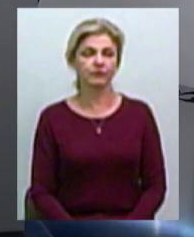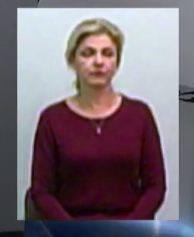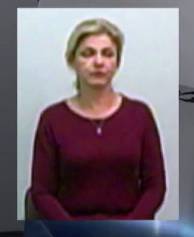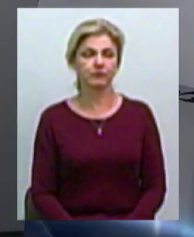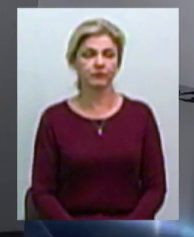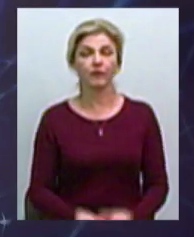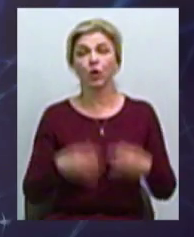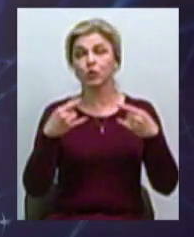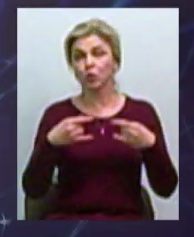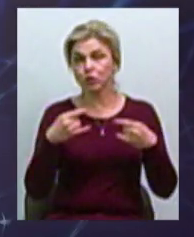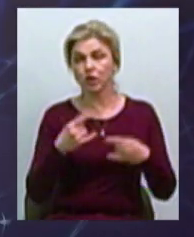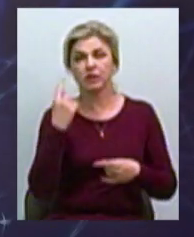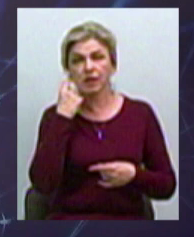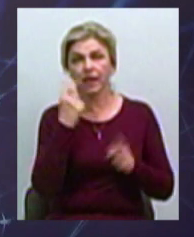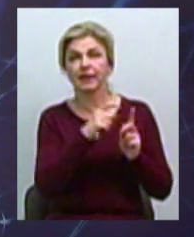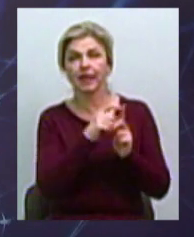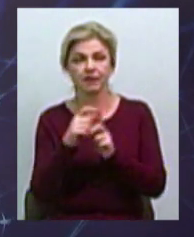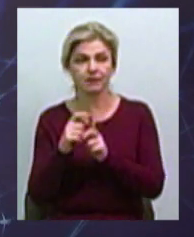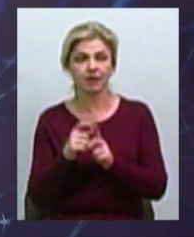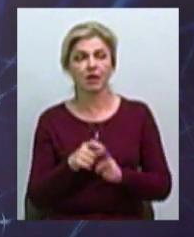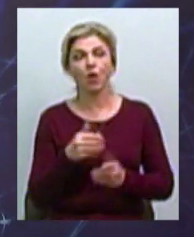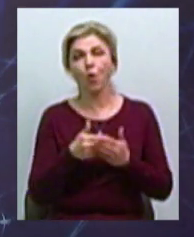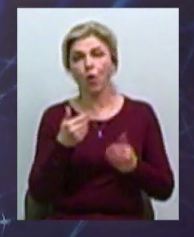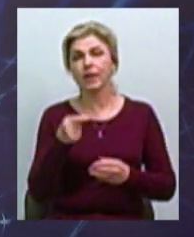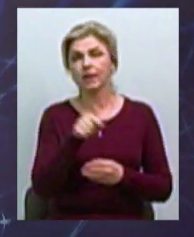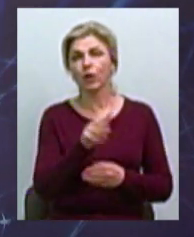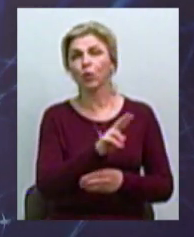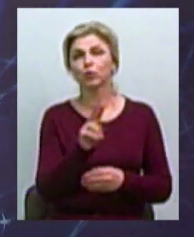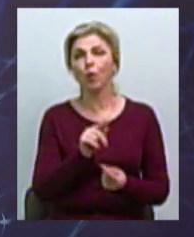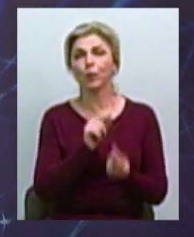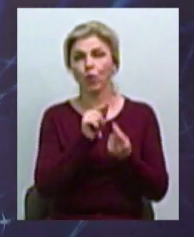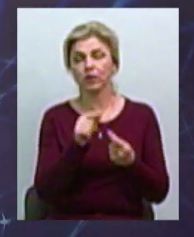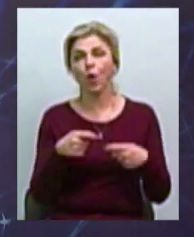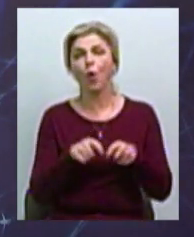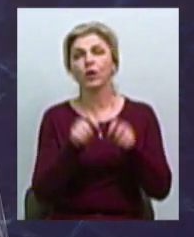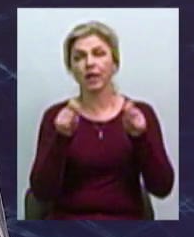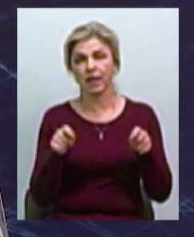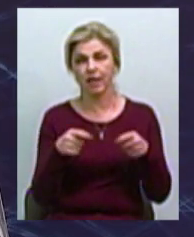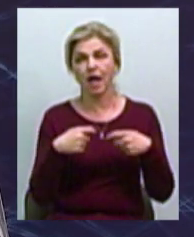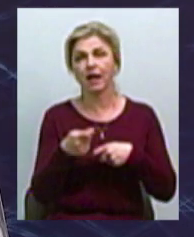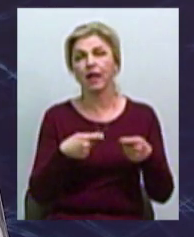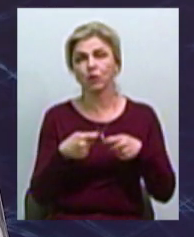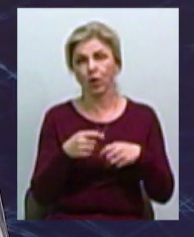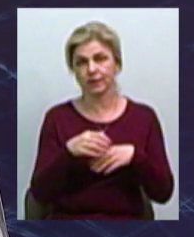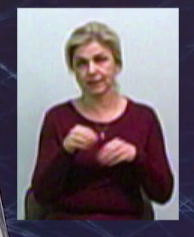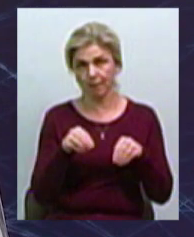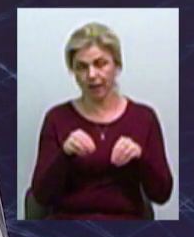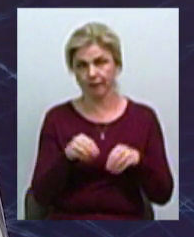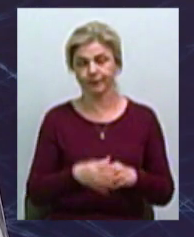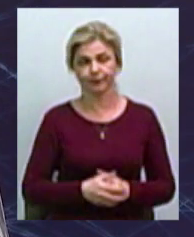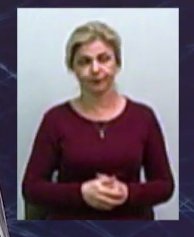В сюжеті прозвучало кілька тез від тих, хто проти відкриття ринку землі. Я пропоную по них пройтися. Ну,